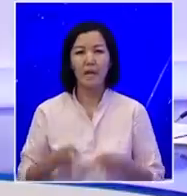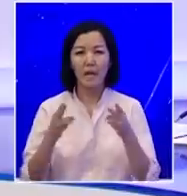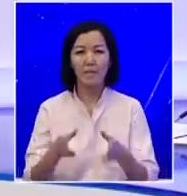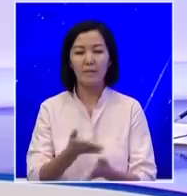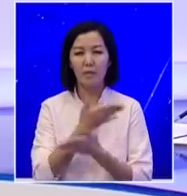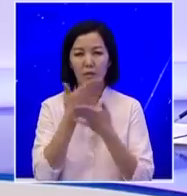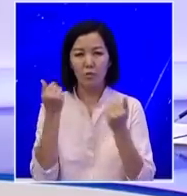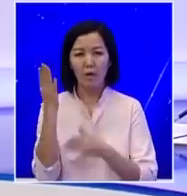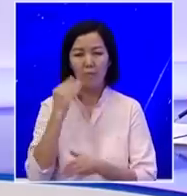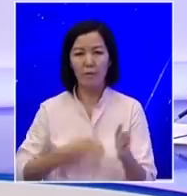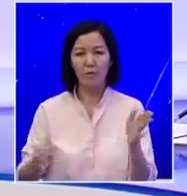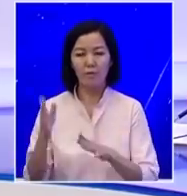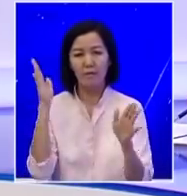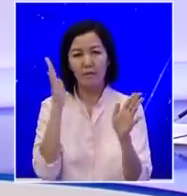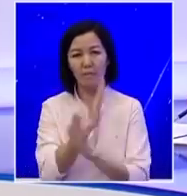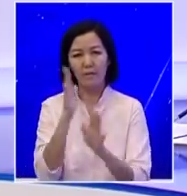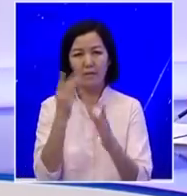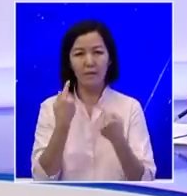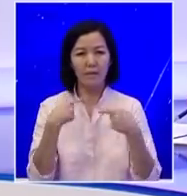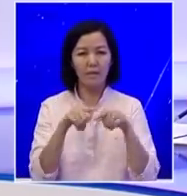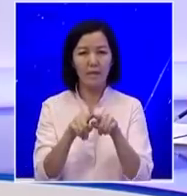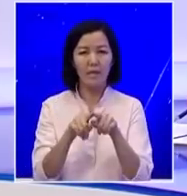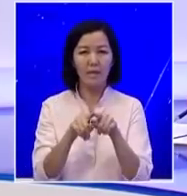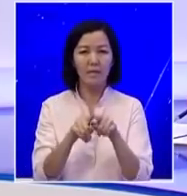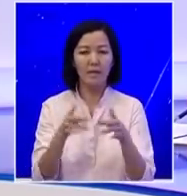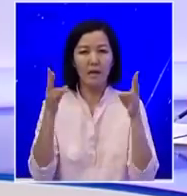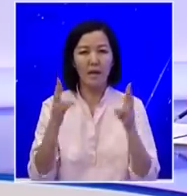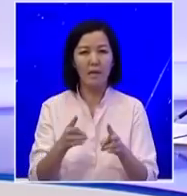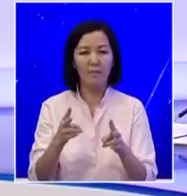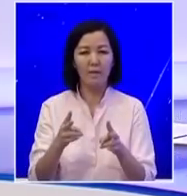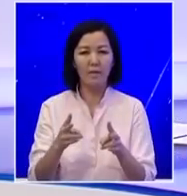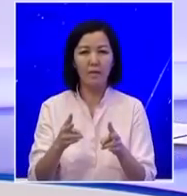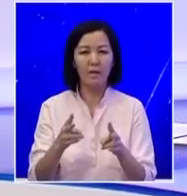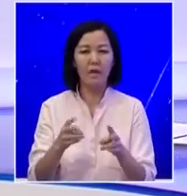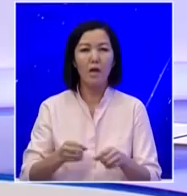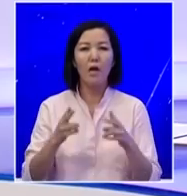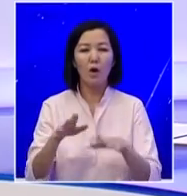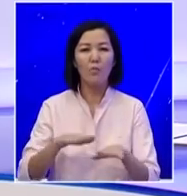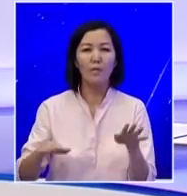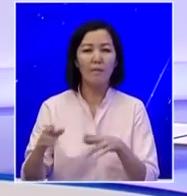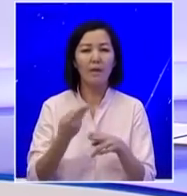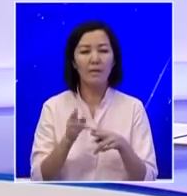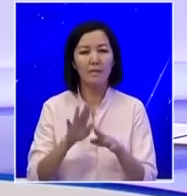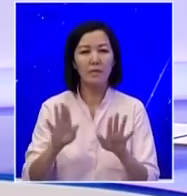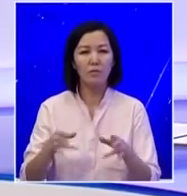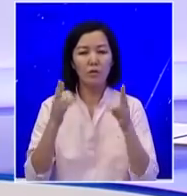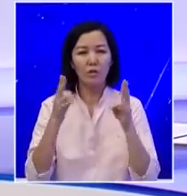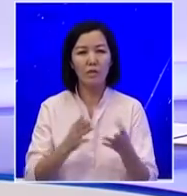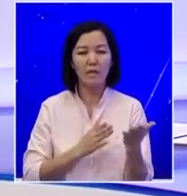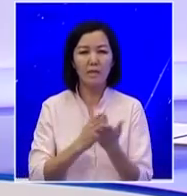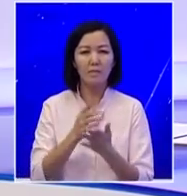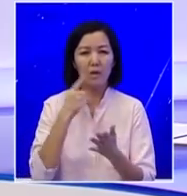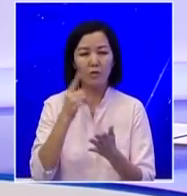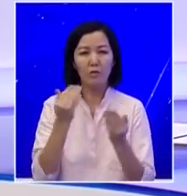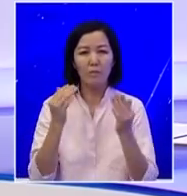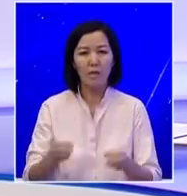қауіп жоқ. Алматы облысы табиғи және техногендік сипаттағы апаттарға қауіпті аймақ. Десе де төтенше жағдайлар қызметіндегілердің айтуынша